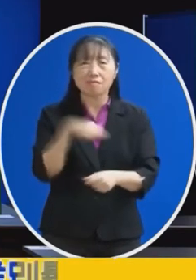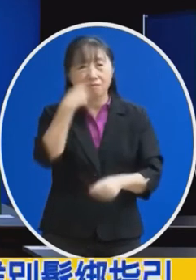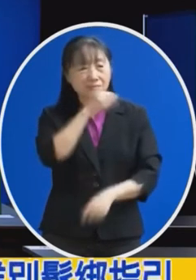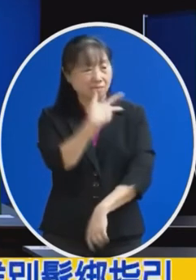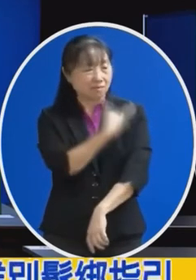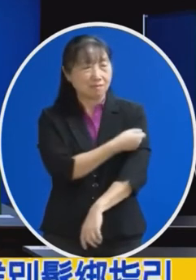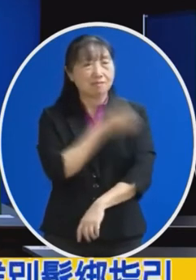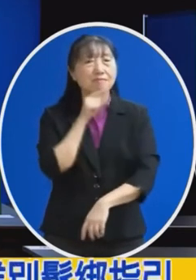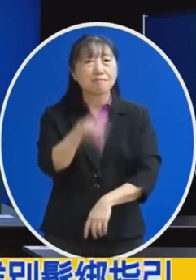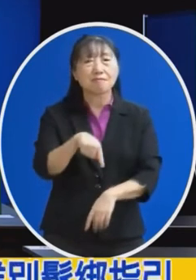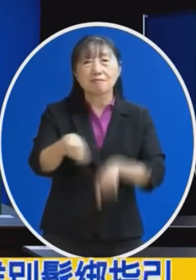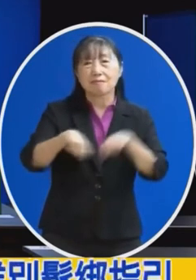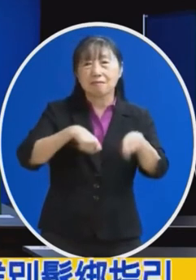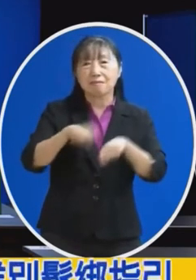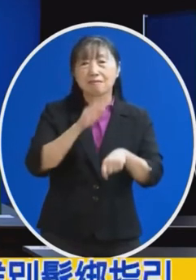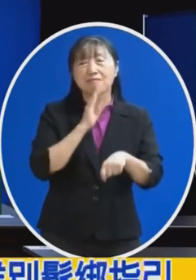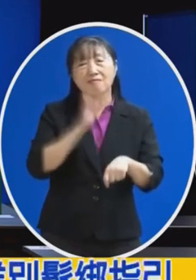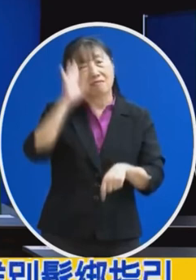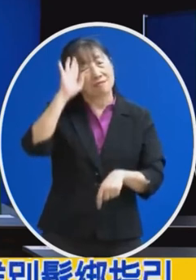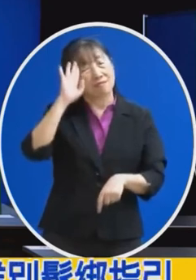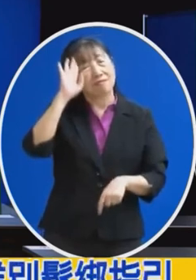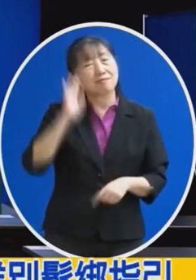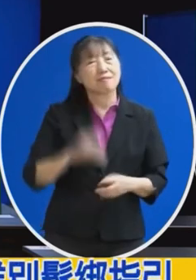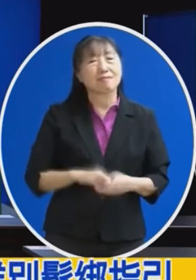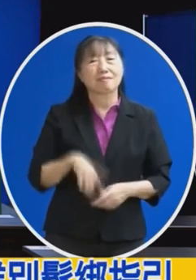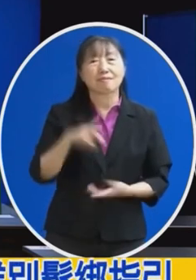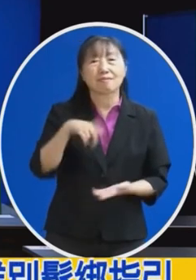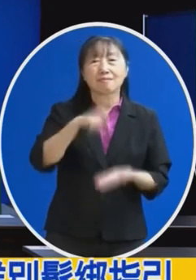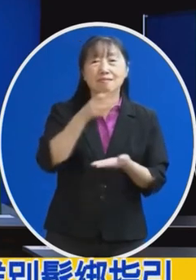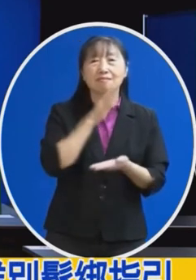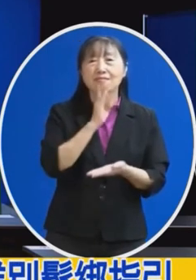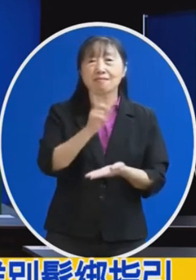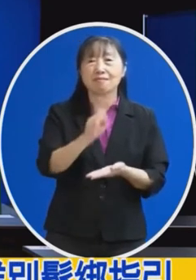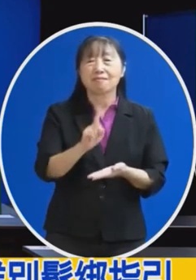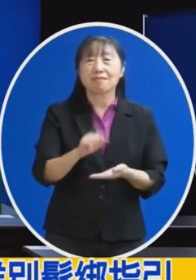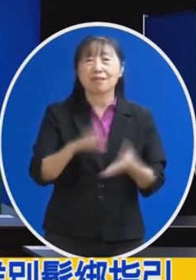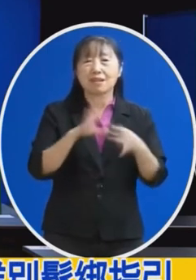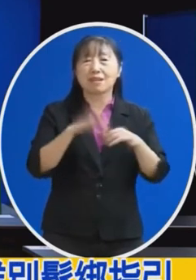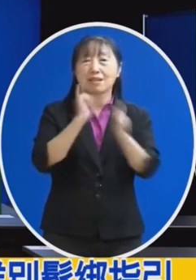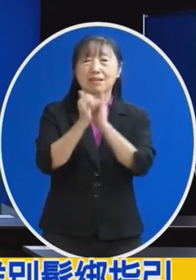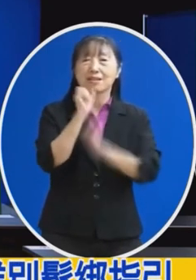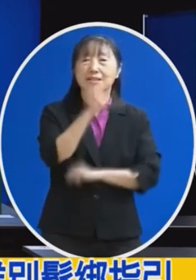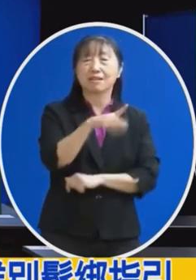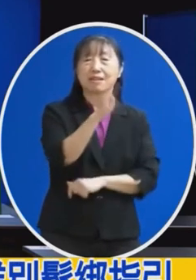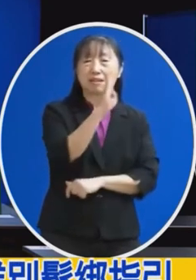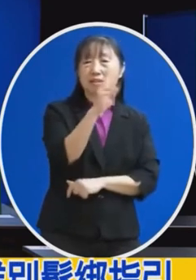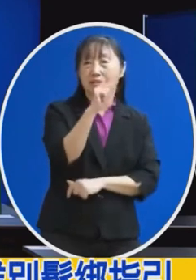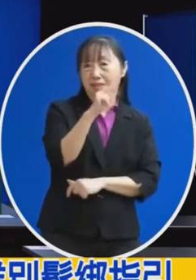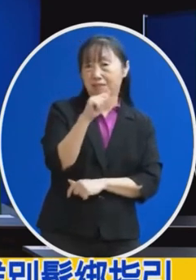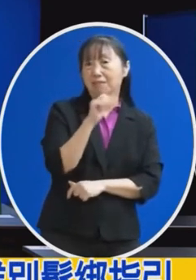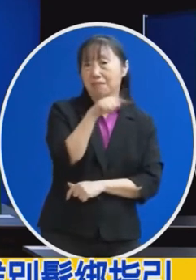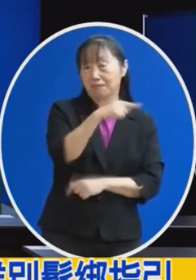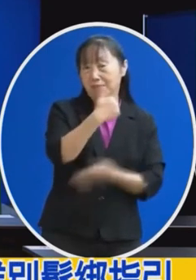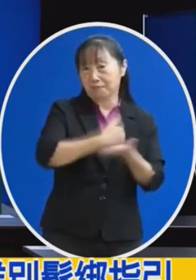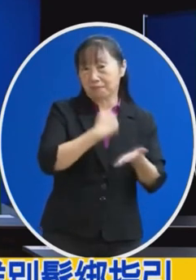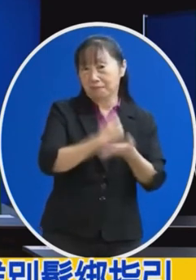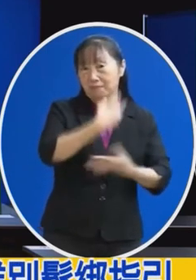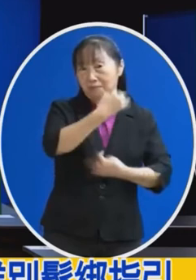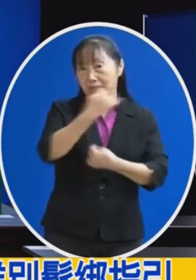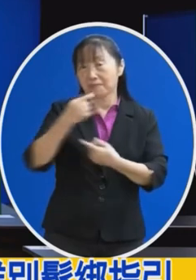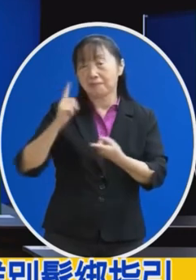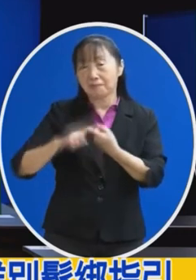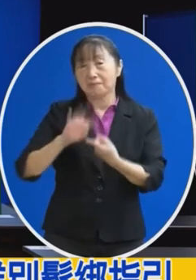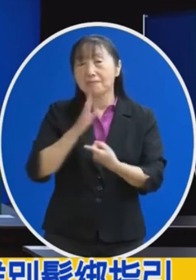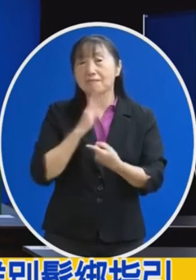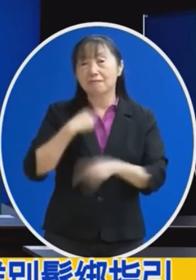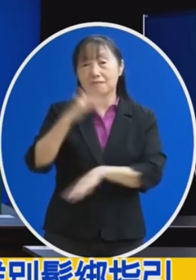施打集取的政策是一出荒谬剧。他提出的道理是说，因为民间购买的 BNT 都能够稳定掌握到货时间，但是政府